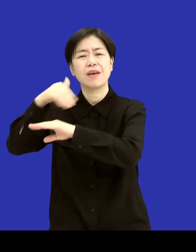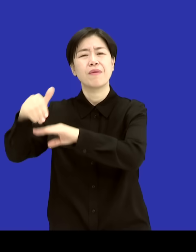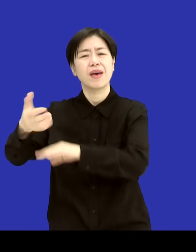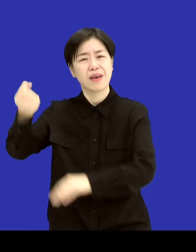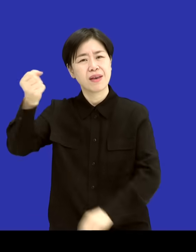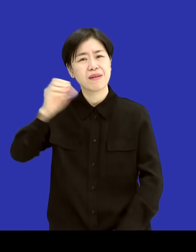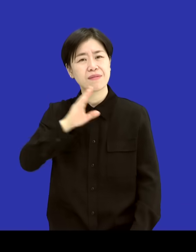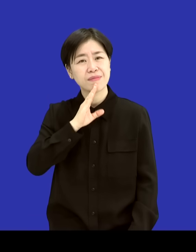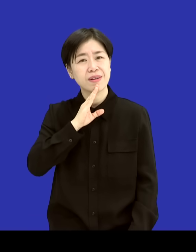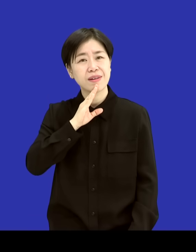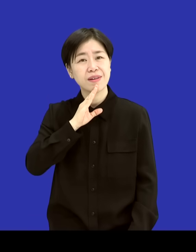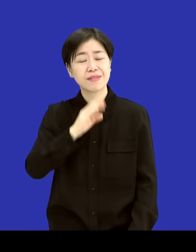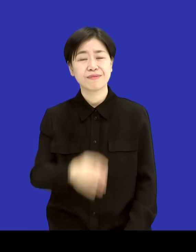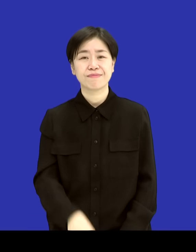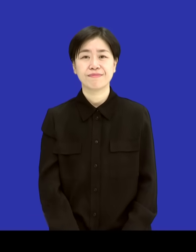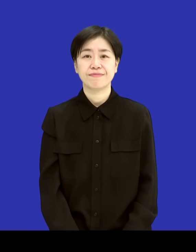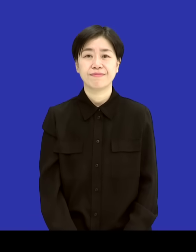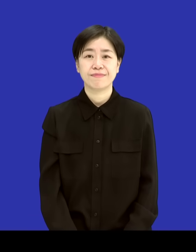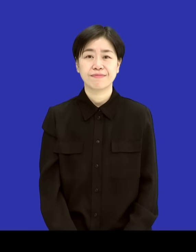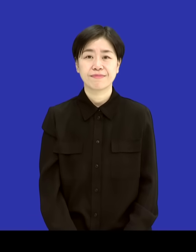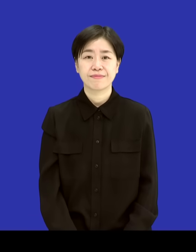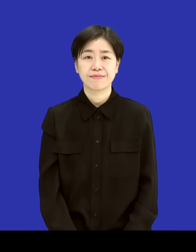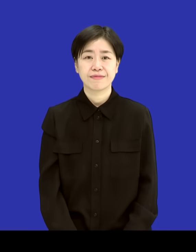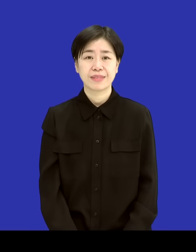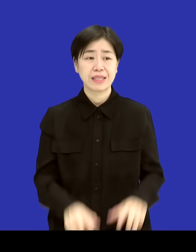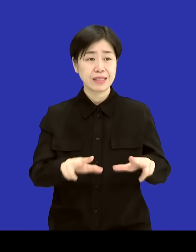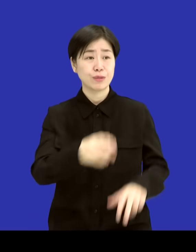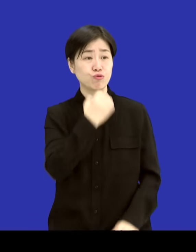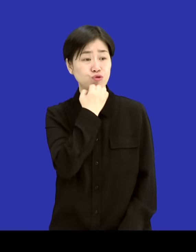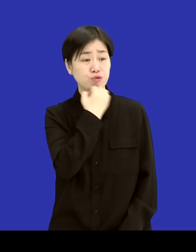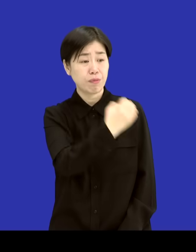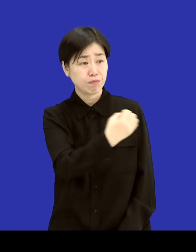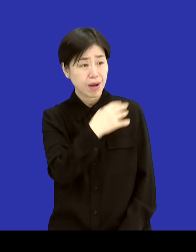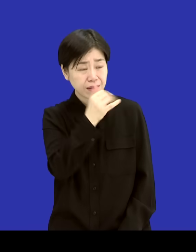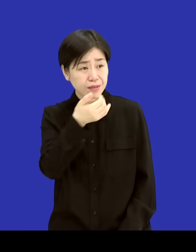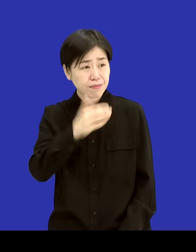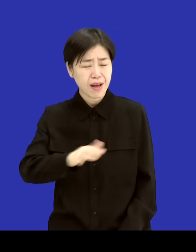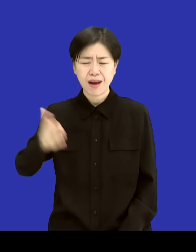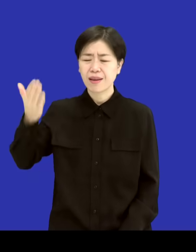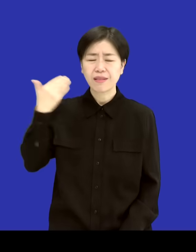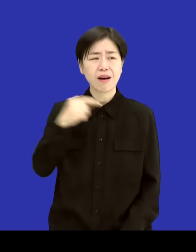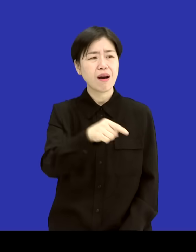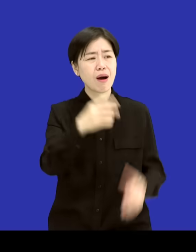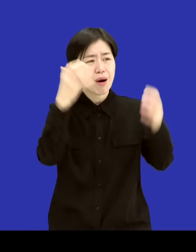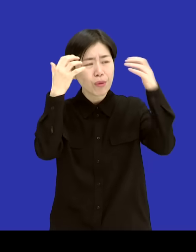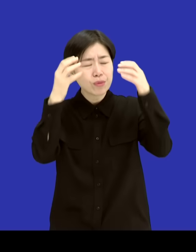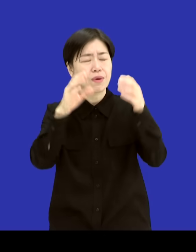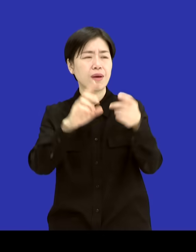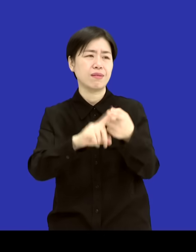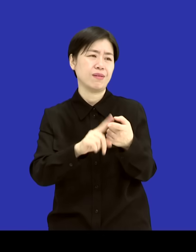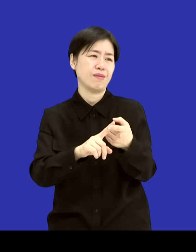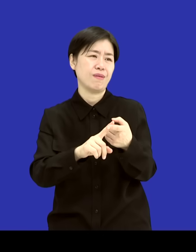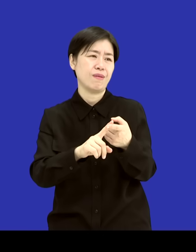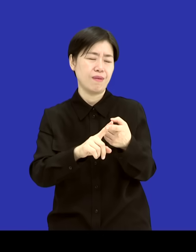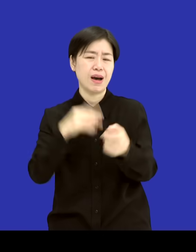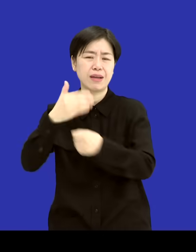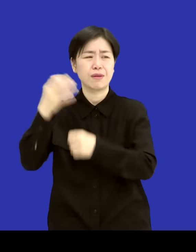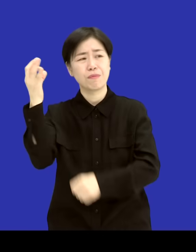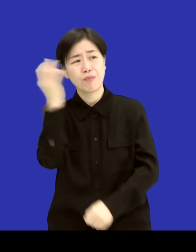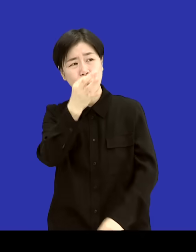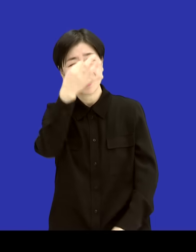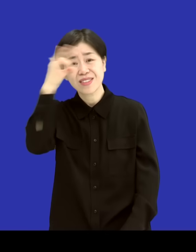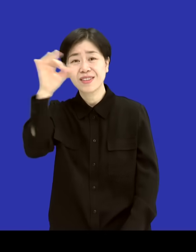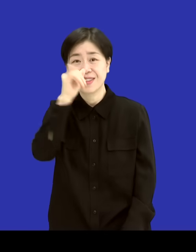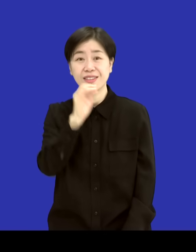아니야 하면서 부르셨을 거 아니에요. 맞아요. 네. 그냥 웃으면서 말씀하셨지만 그 애절함, 애절. 그죠? 와 그렇게 사는 게 방법으로